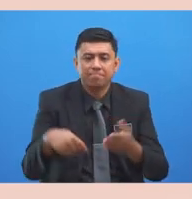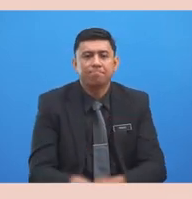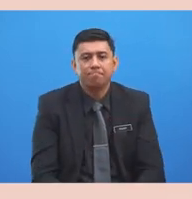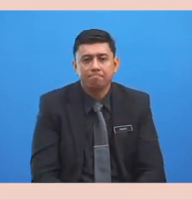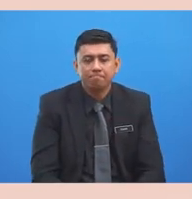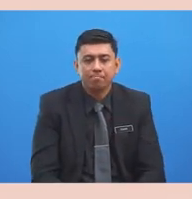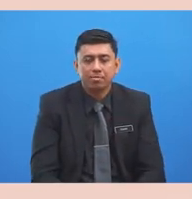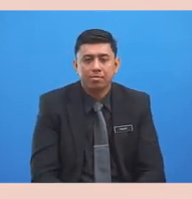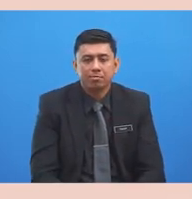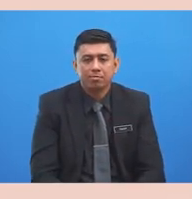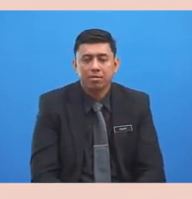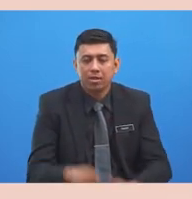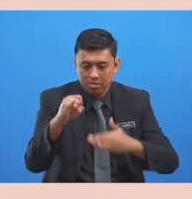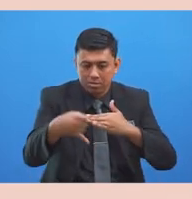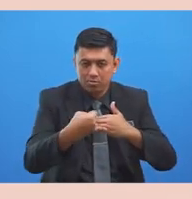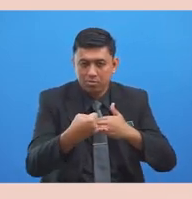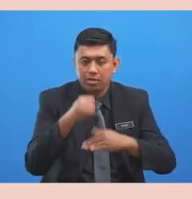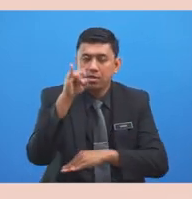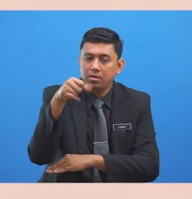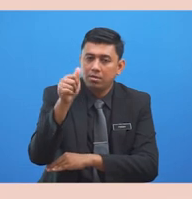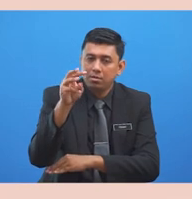menulis import